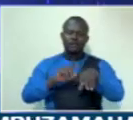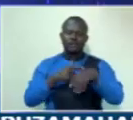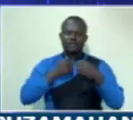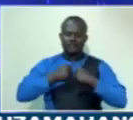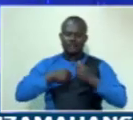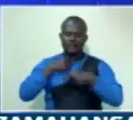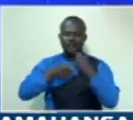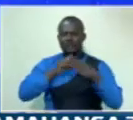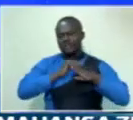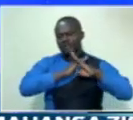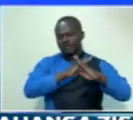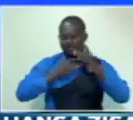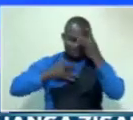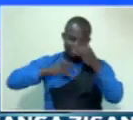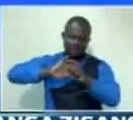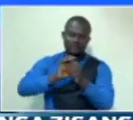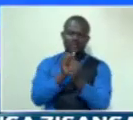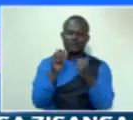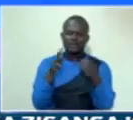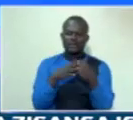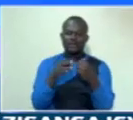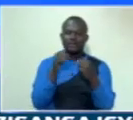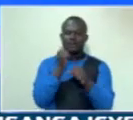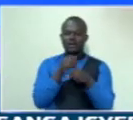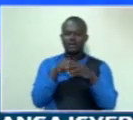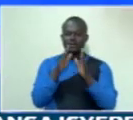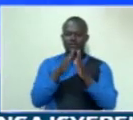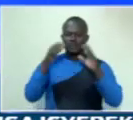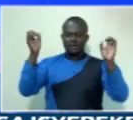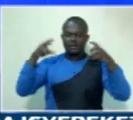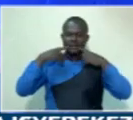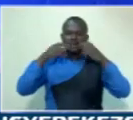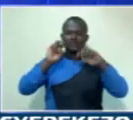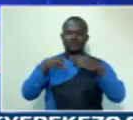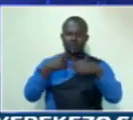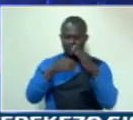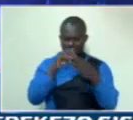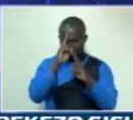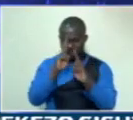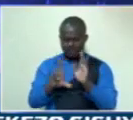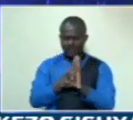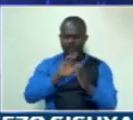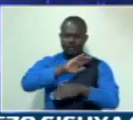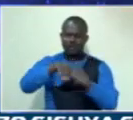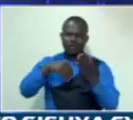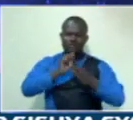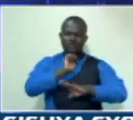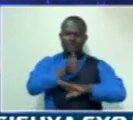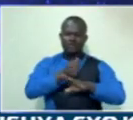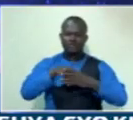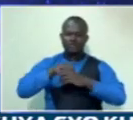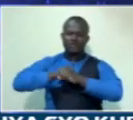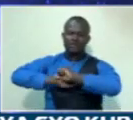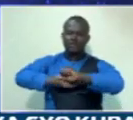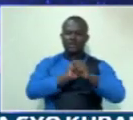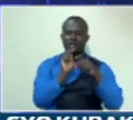rukomeje kurwanya icyorezo cya COVID-19, abakora mu mujyi wa Kigali baravuga ko bakomeje kubahiriza ingamba zose zashyizweho mu kurinda